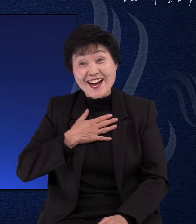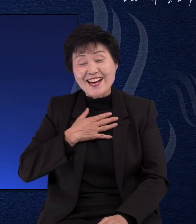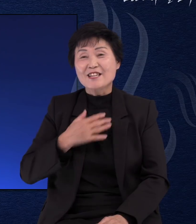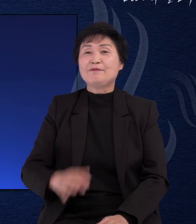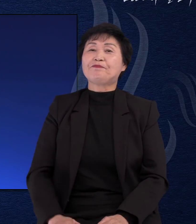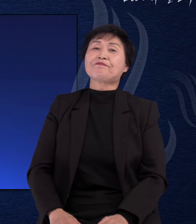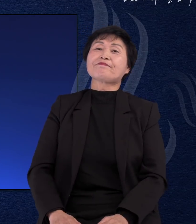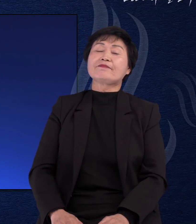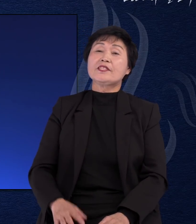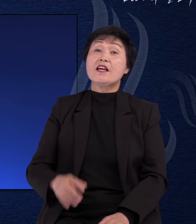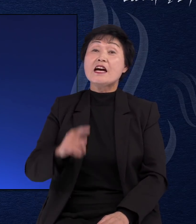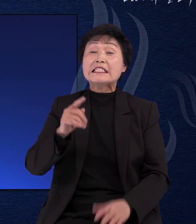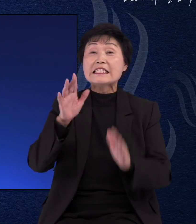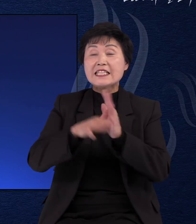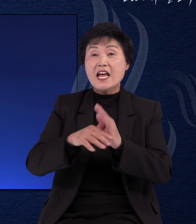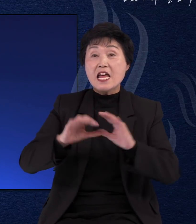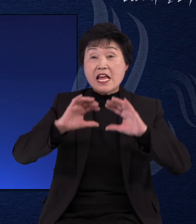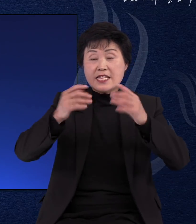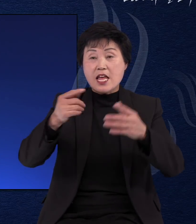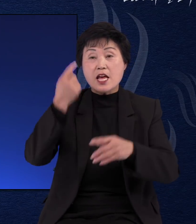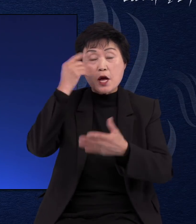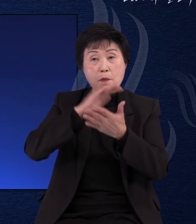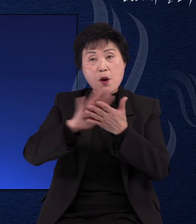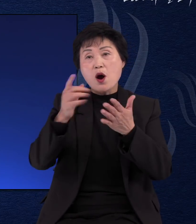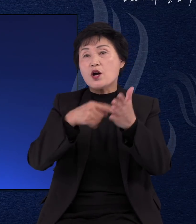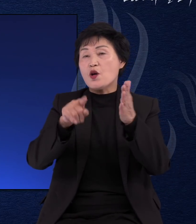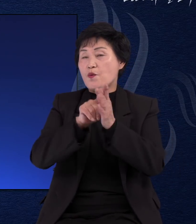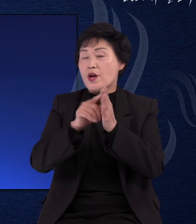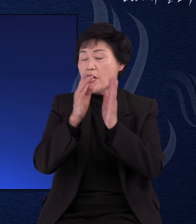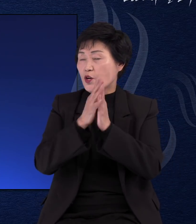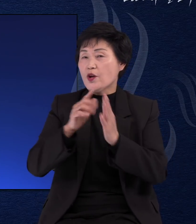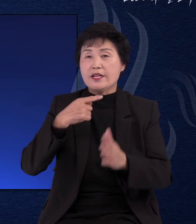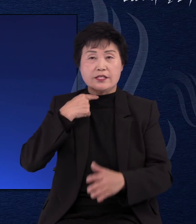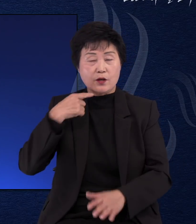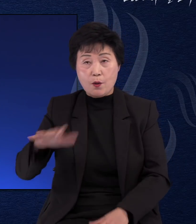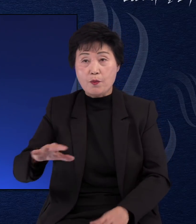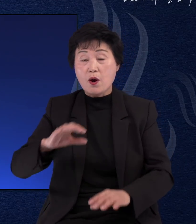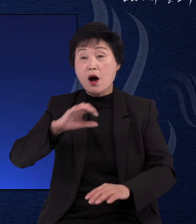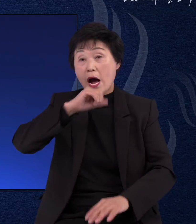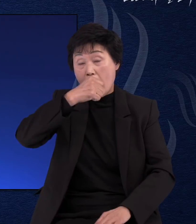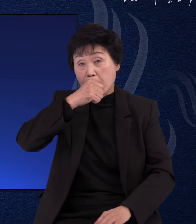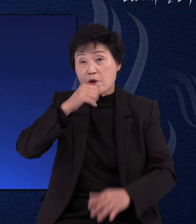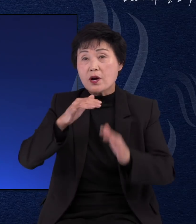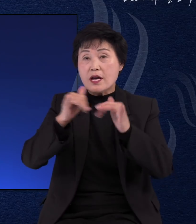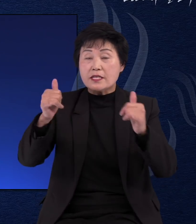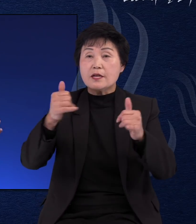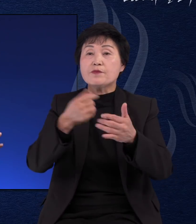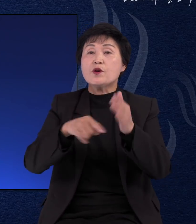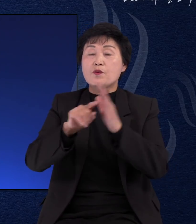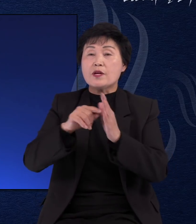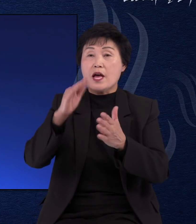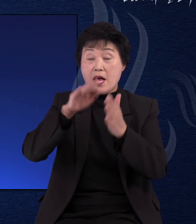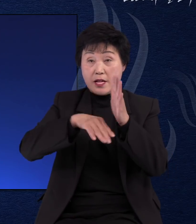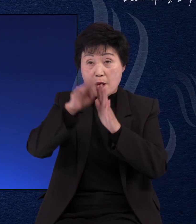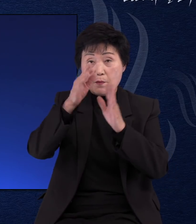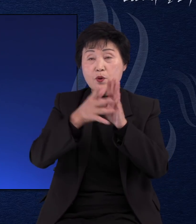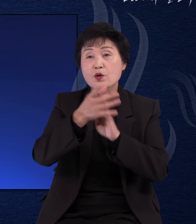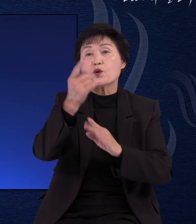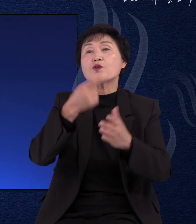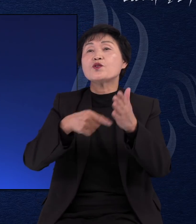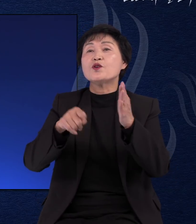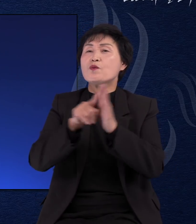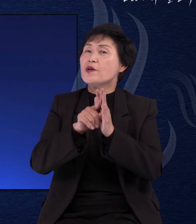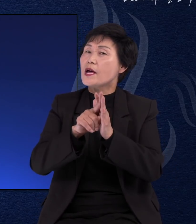그때 세계 평화를 위해서 기도한 적 없고요, 아프리카 사람을 위해서 기도한 적도 없고, 남북 통일을 위해 대단하게 기도하지는